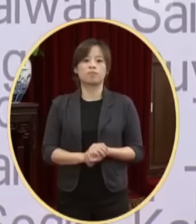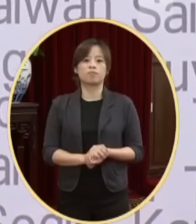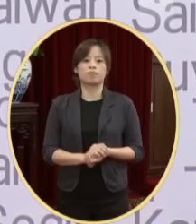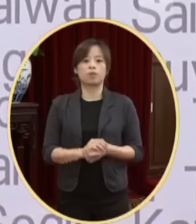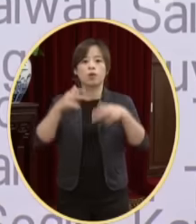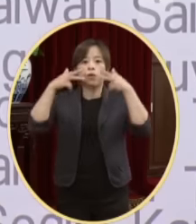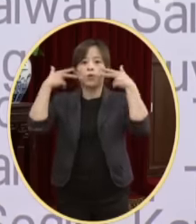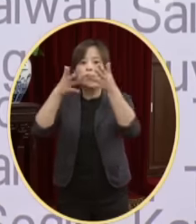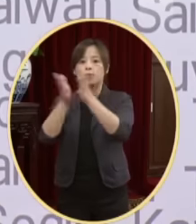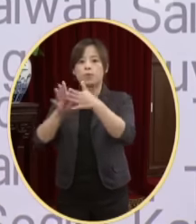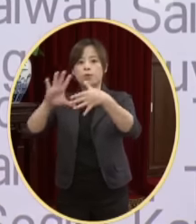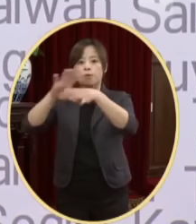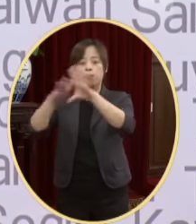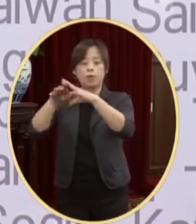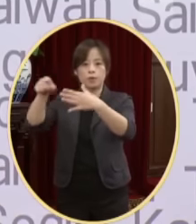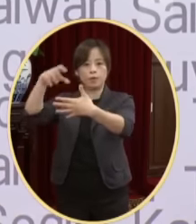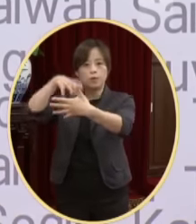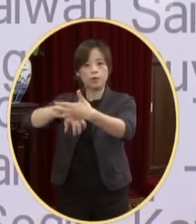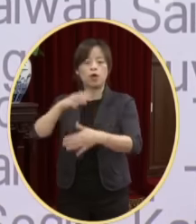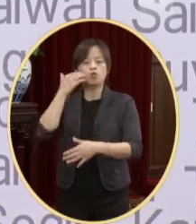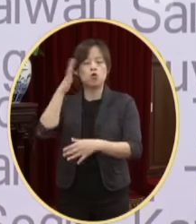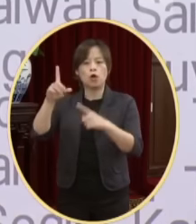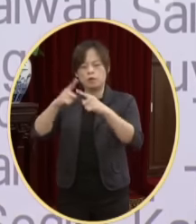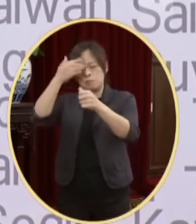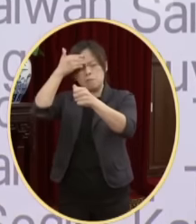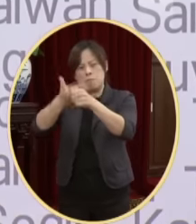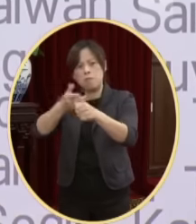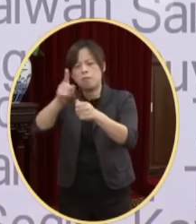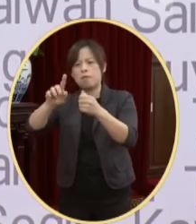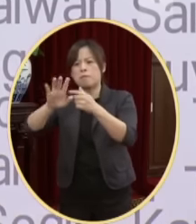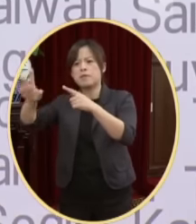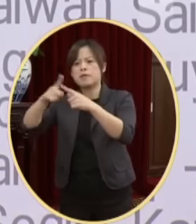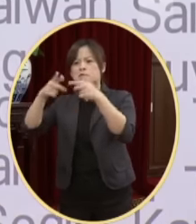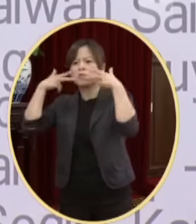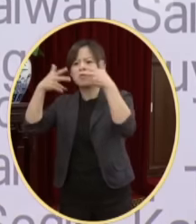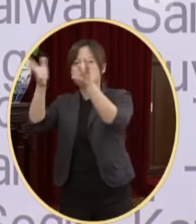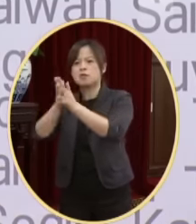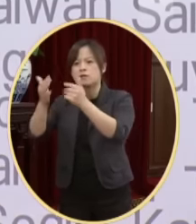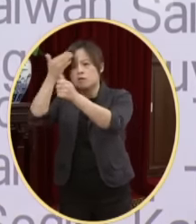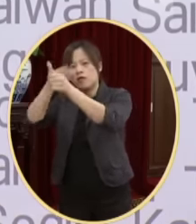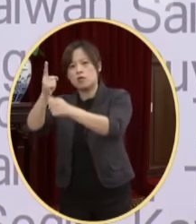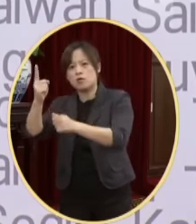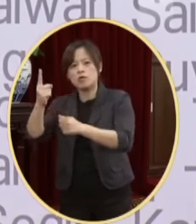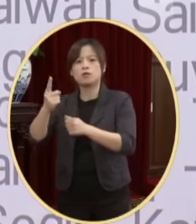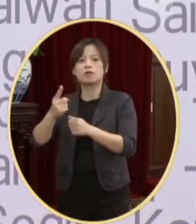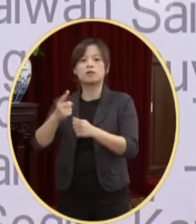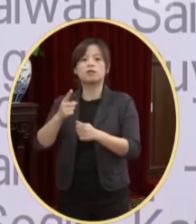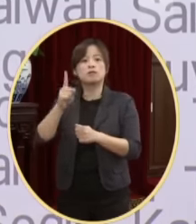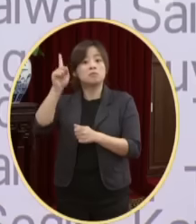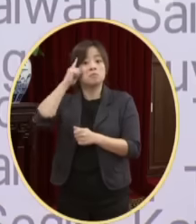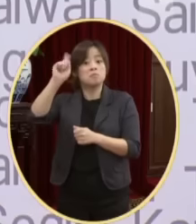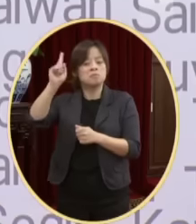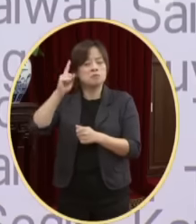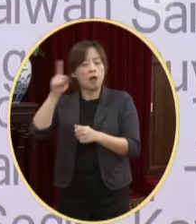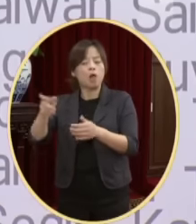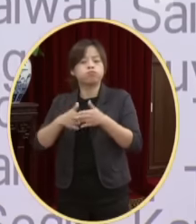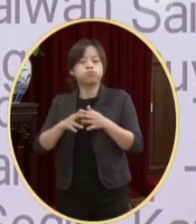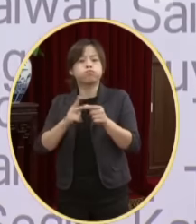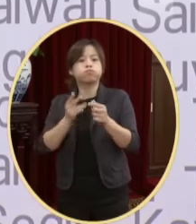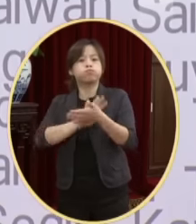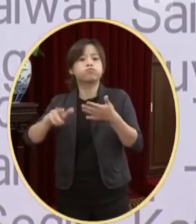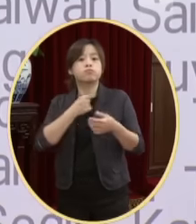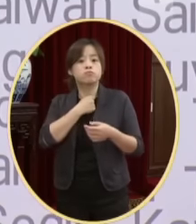在原住民族的文化里，当有人得罪了部落里的其他人，有意想要和解的时